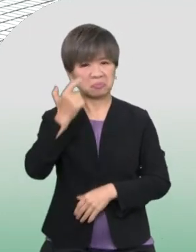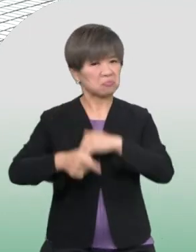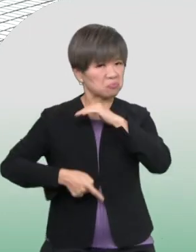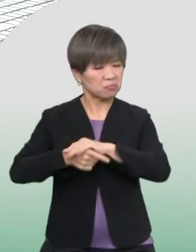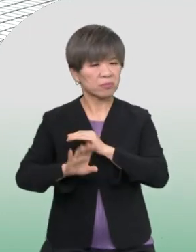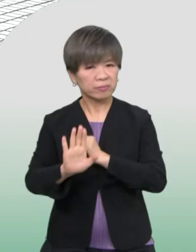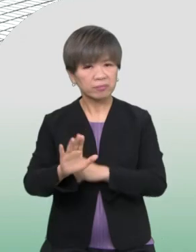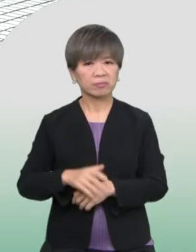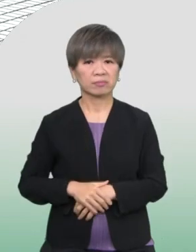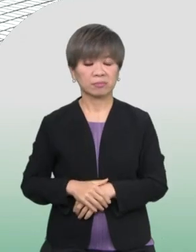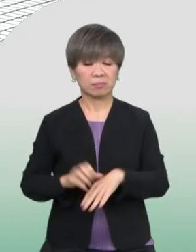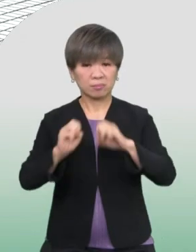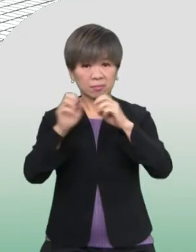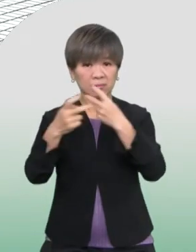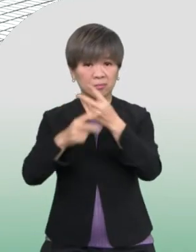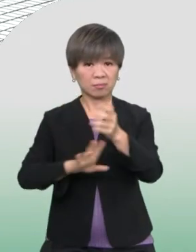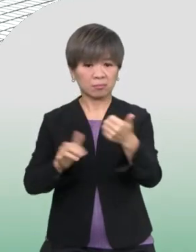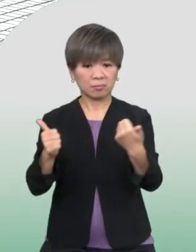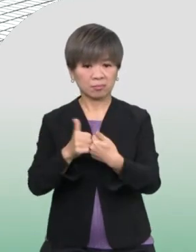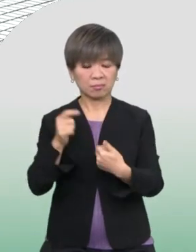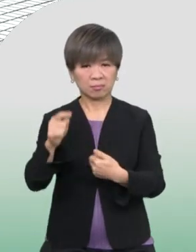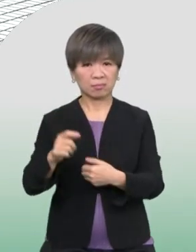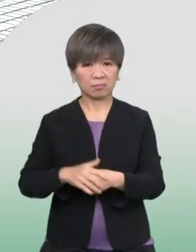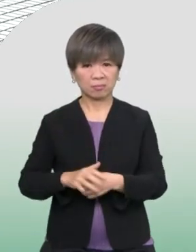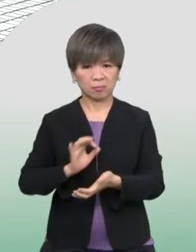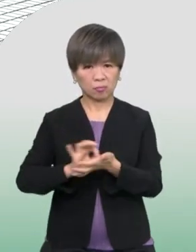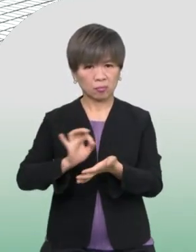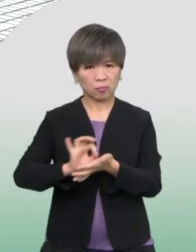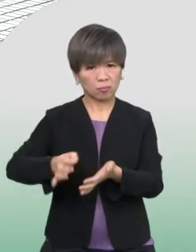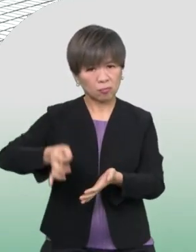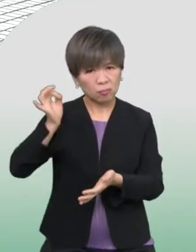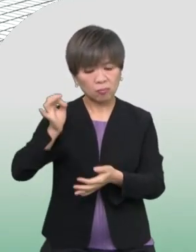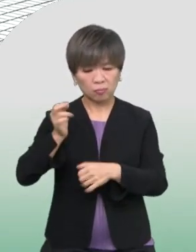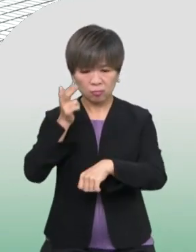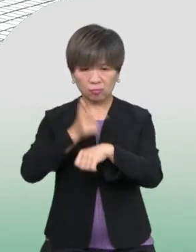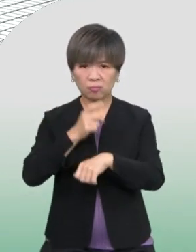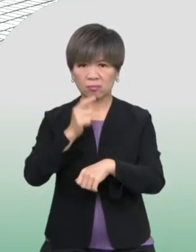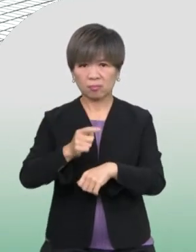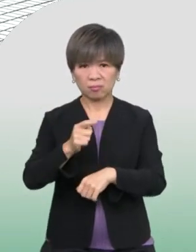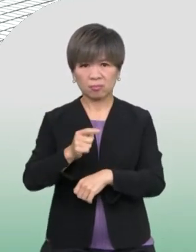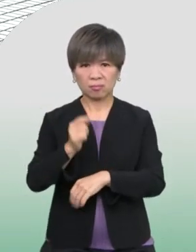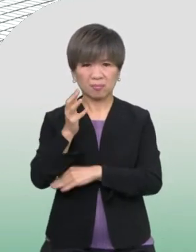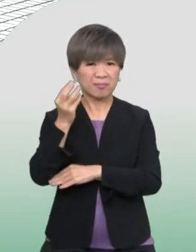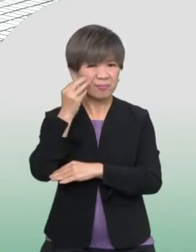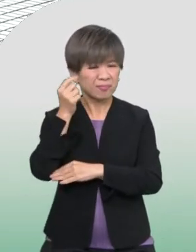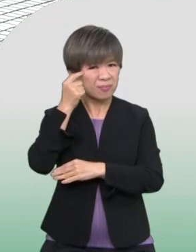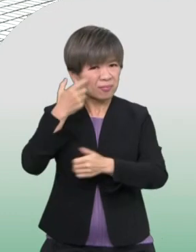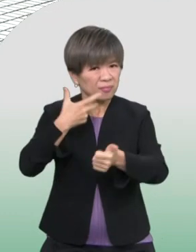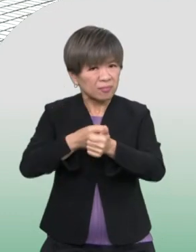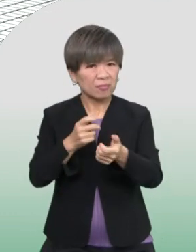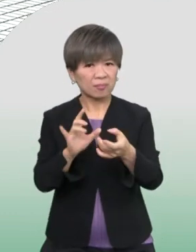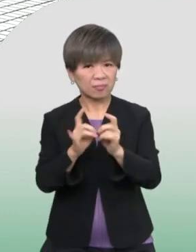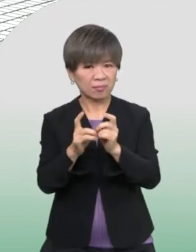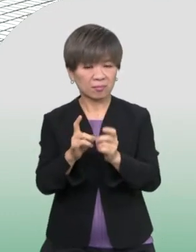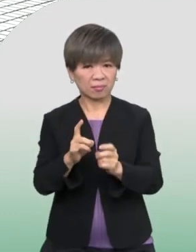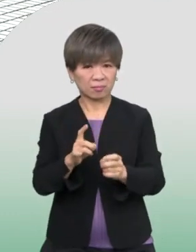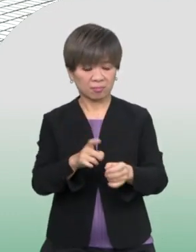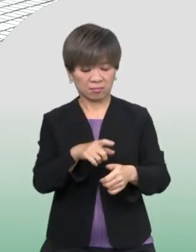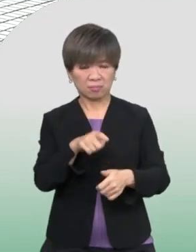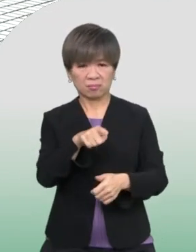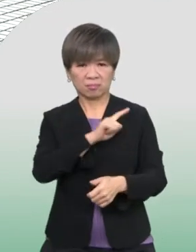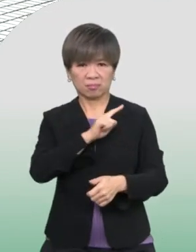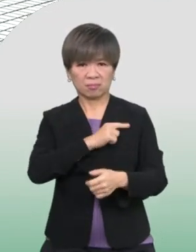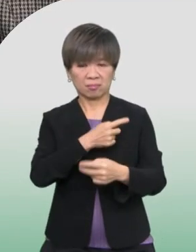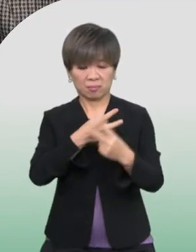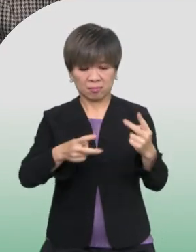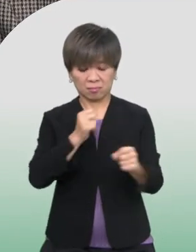呗。研究辅以夏菲菲漠视。太浅，做一种有意识形态的事情，尽量做好自家的客家任